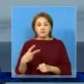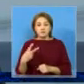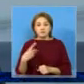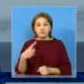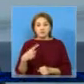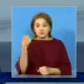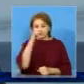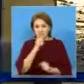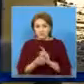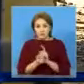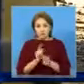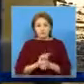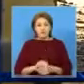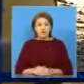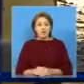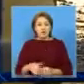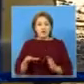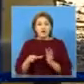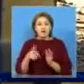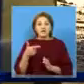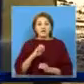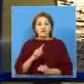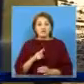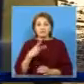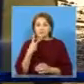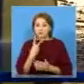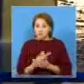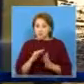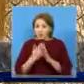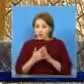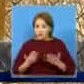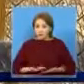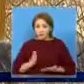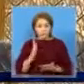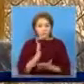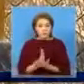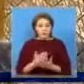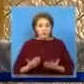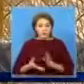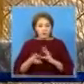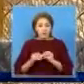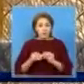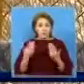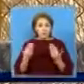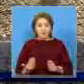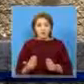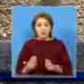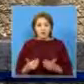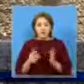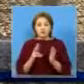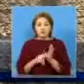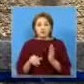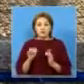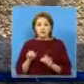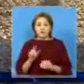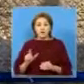2021 жылға ауыспалы. Көгілдір отының қызығын көргісі келетін ауыл тұрғындары бар. Жалпы өңірдегі бүгінгі күнге дейін 800 мыңнан